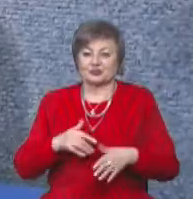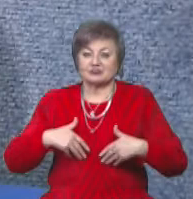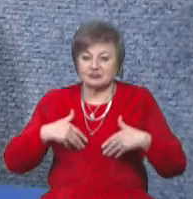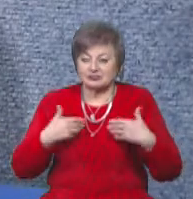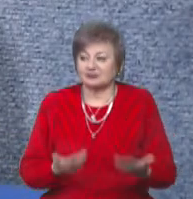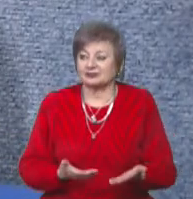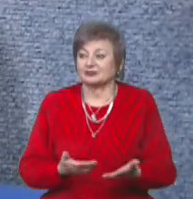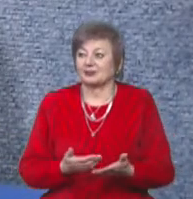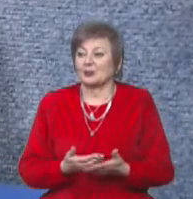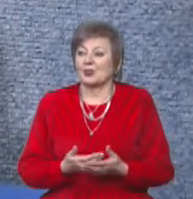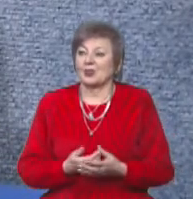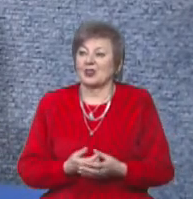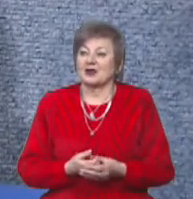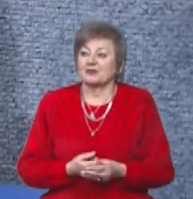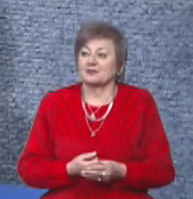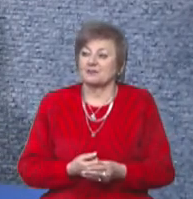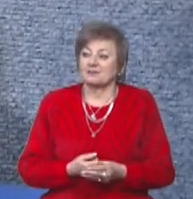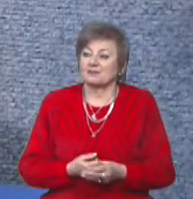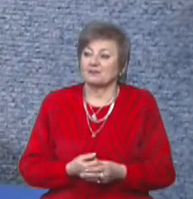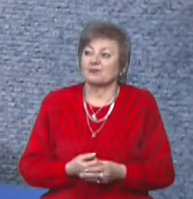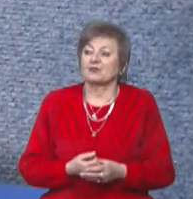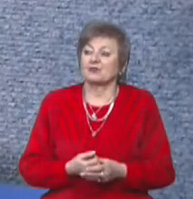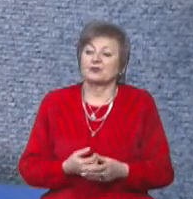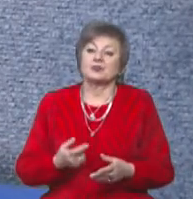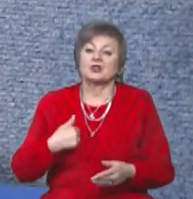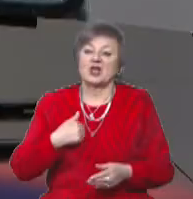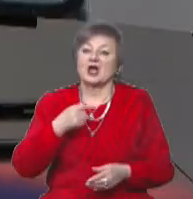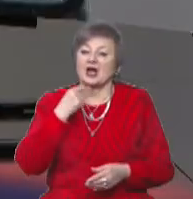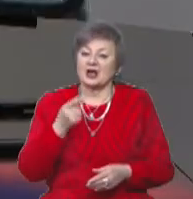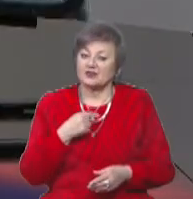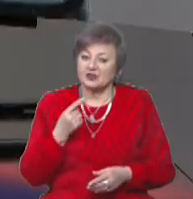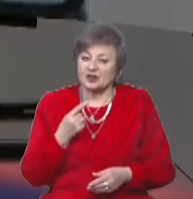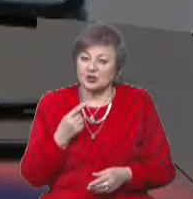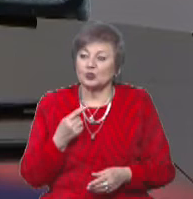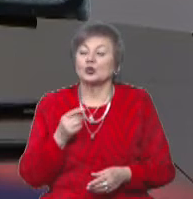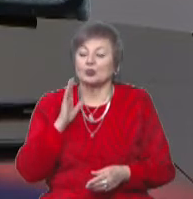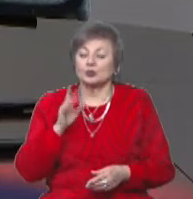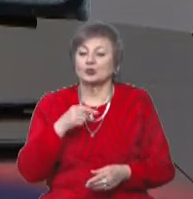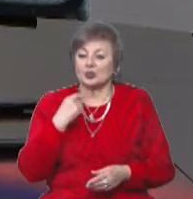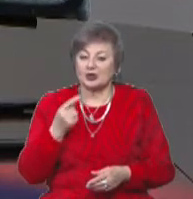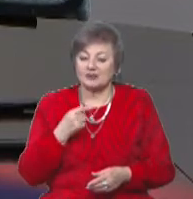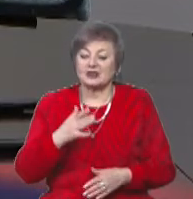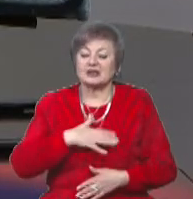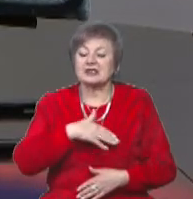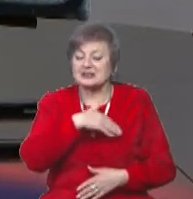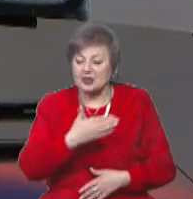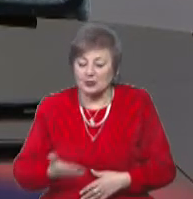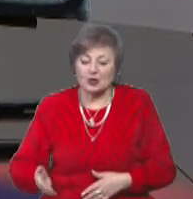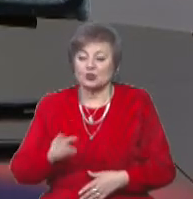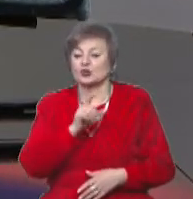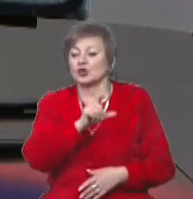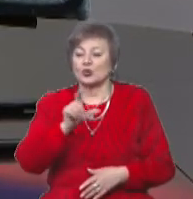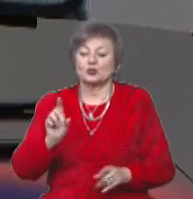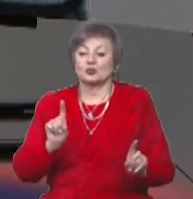вже знаєте їх. А вони так, вас. Так. Я цим хлопцям кажу і буду казати, що низький їм поклон. І за те, що вони